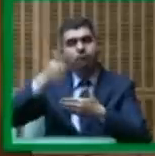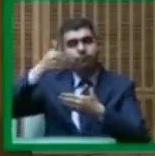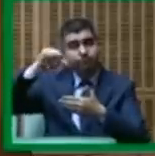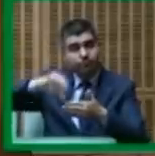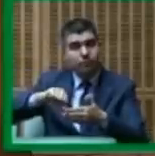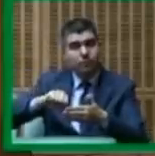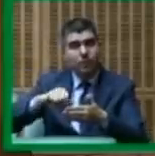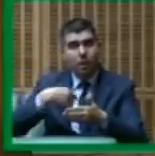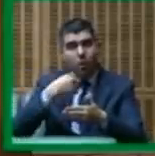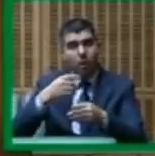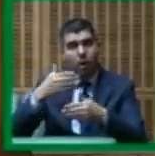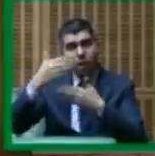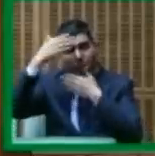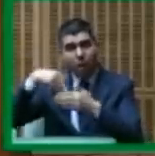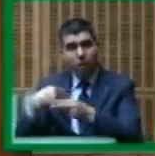جبتو،